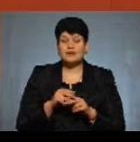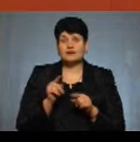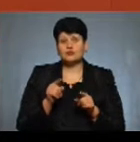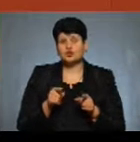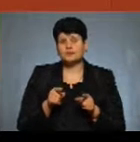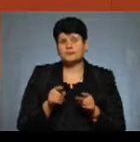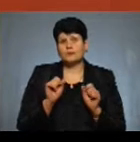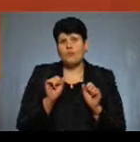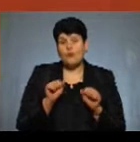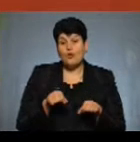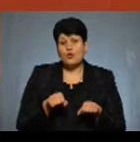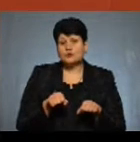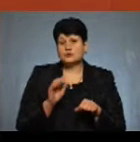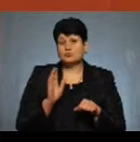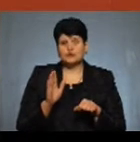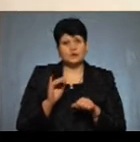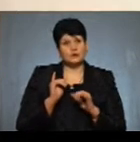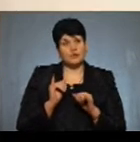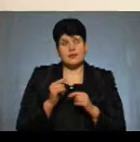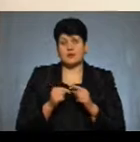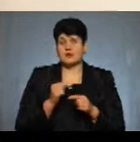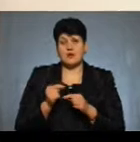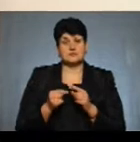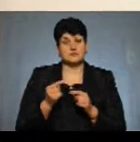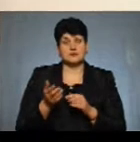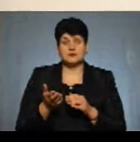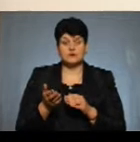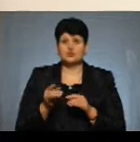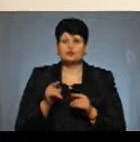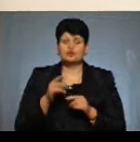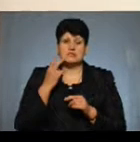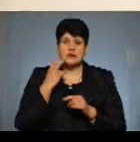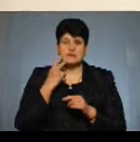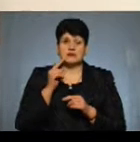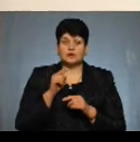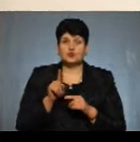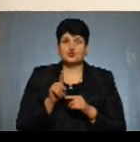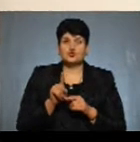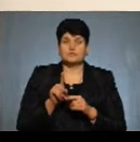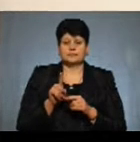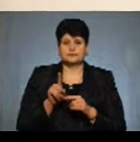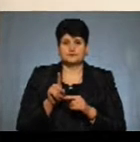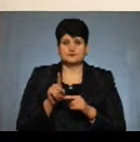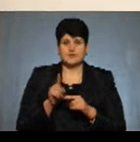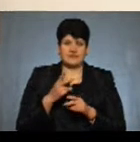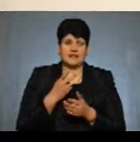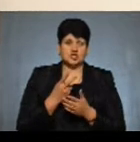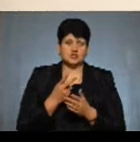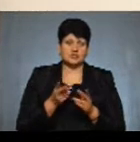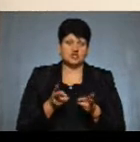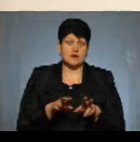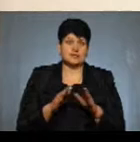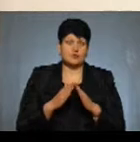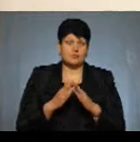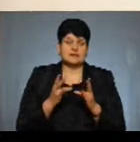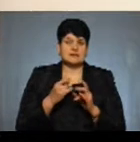таке, воно може призвести іноді до негативних наслідків. Тому завжди для того, щоб лікувати, ну, якщо ви лишаєтесь вдома,